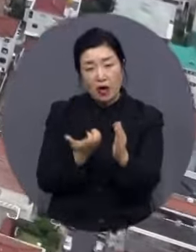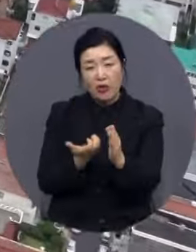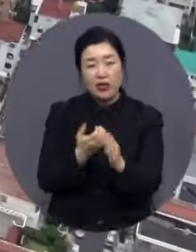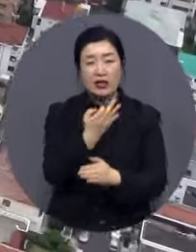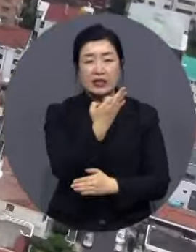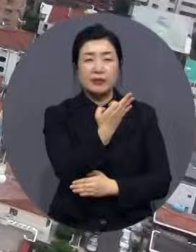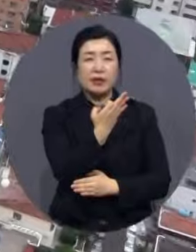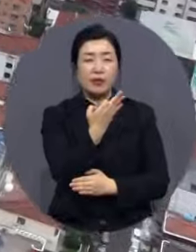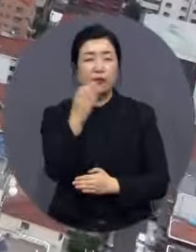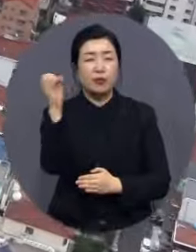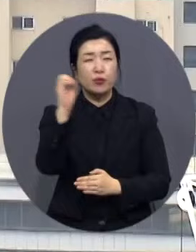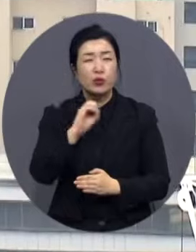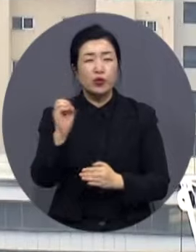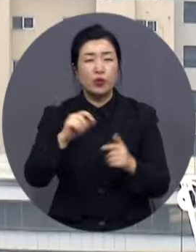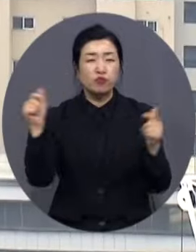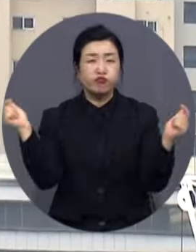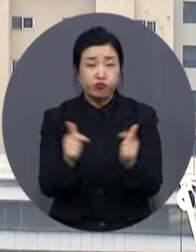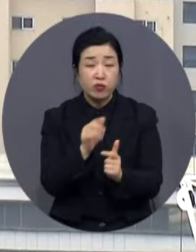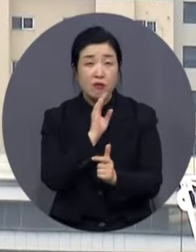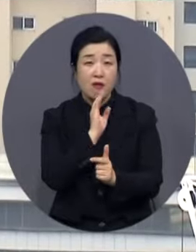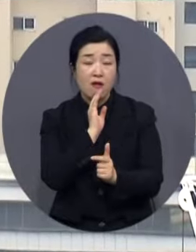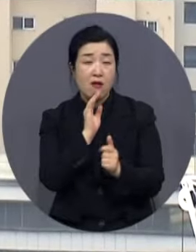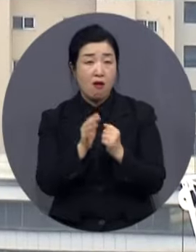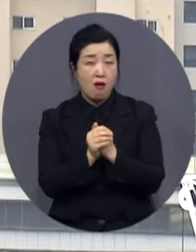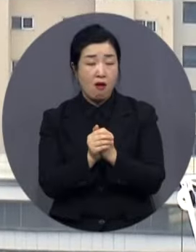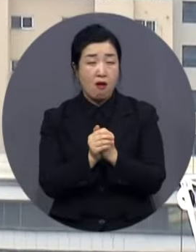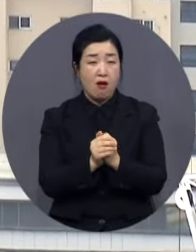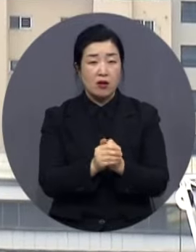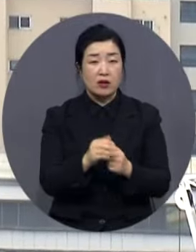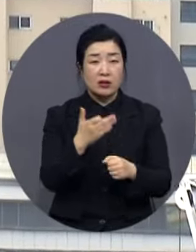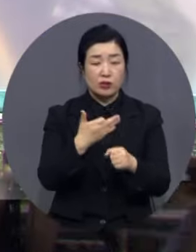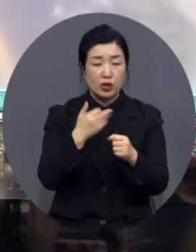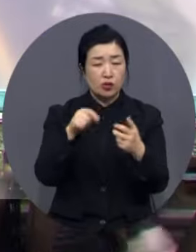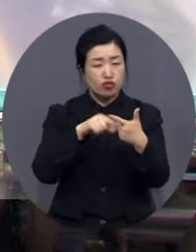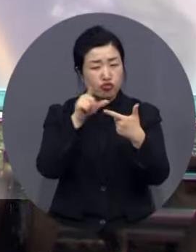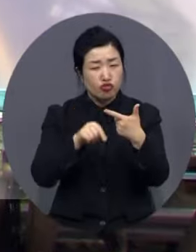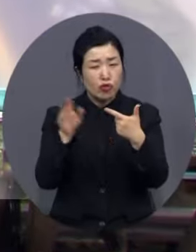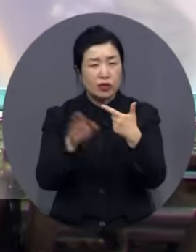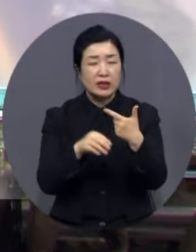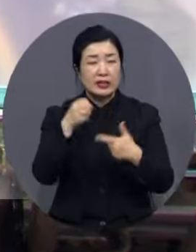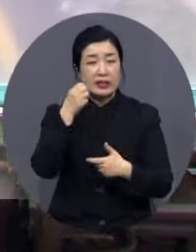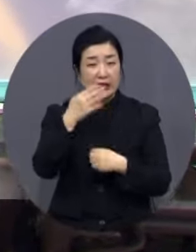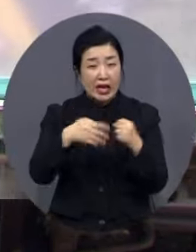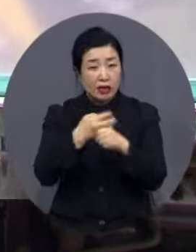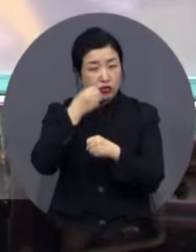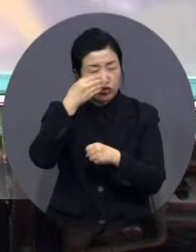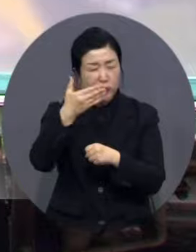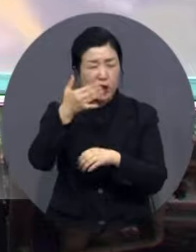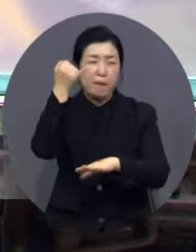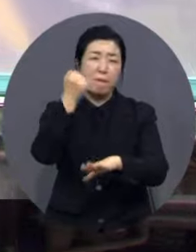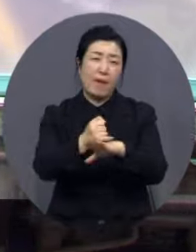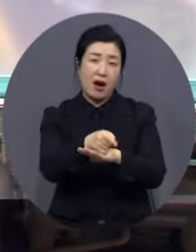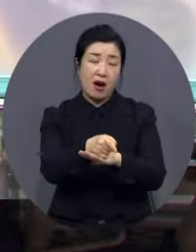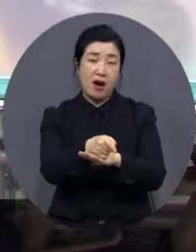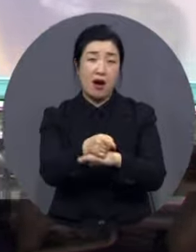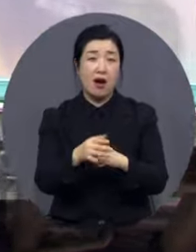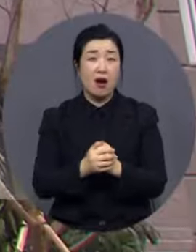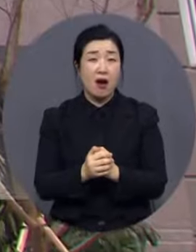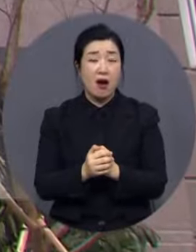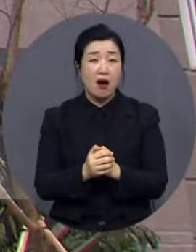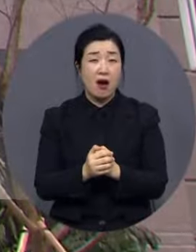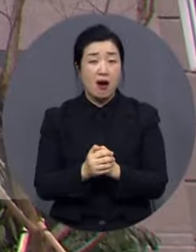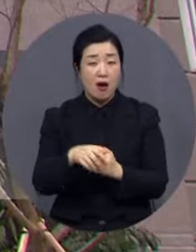14.8% 포인트 하락했고 지난 2019년 6월 이후 4년 9개월 만에 가장 낮았습니다